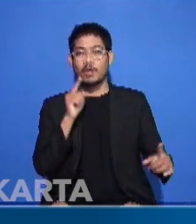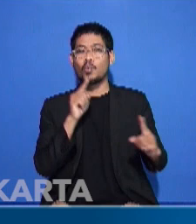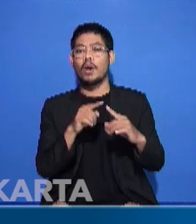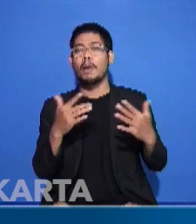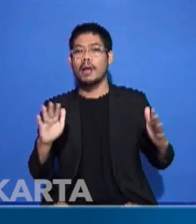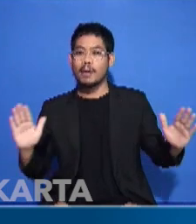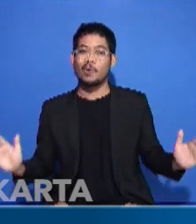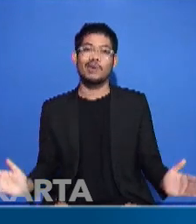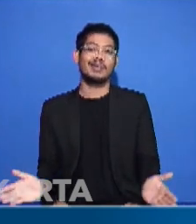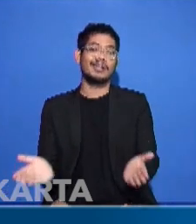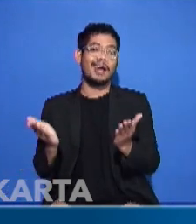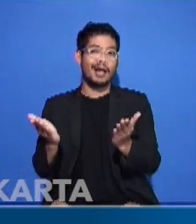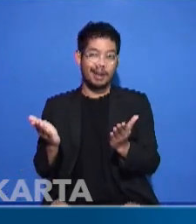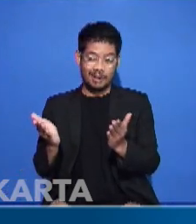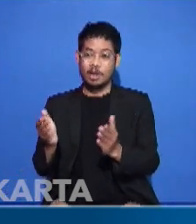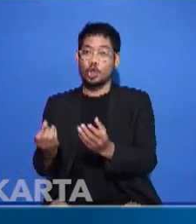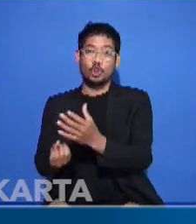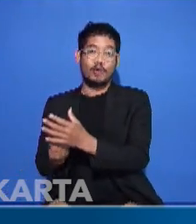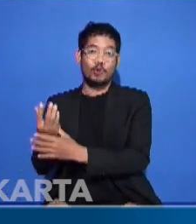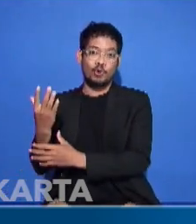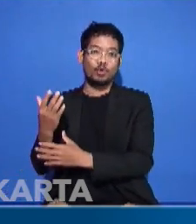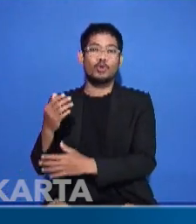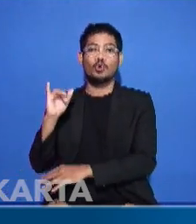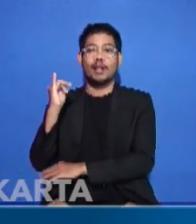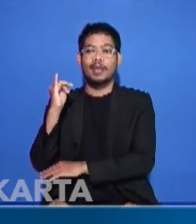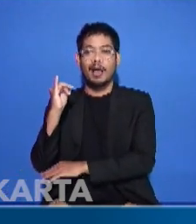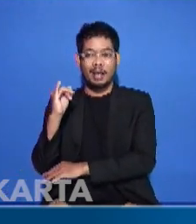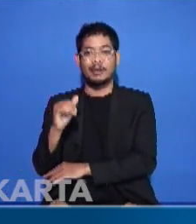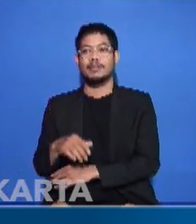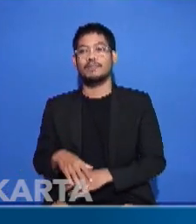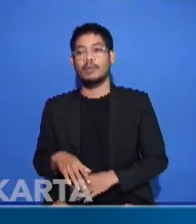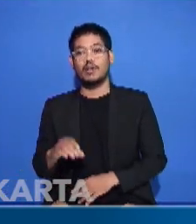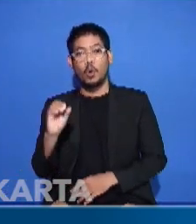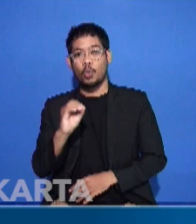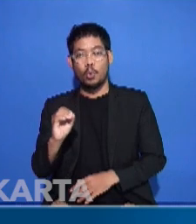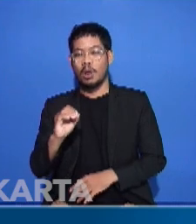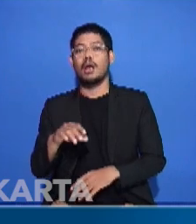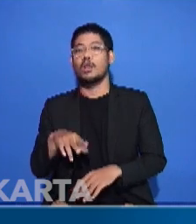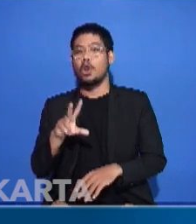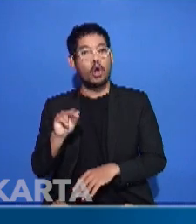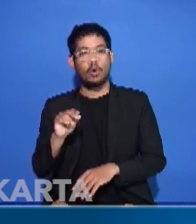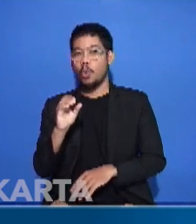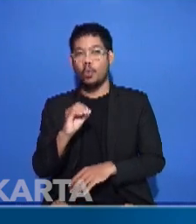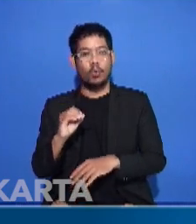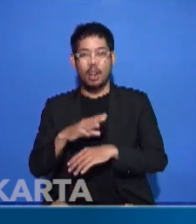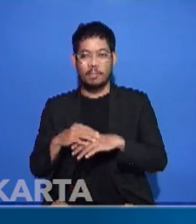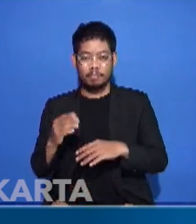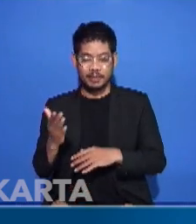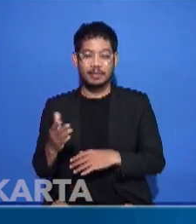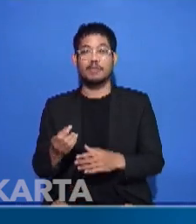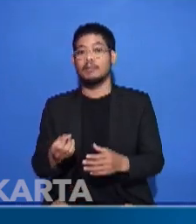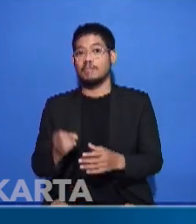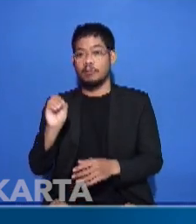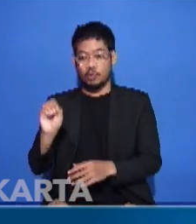mewujudkan Jogja Zero sampah anorganik kebijakan ini juga sebagai salah satu upaya mewujudkan kota Yogyakarta yang bersih dan nyaman